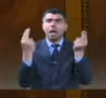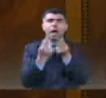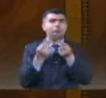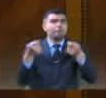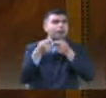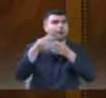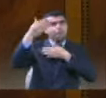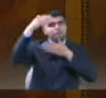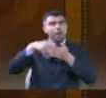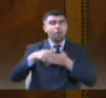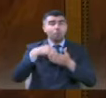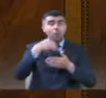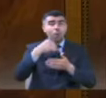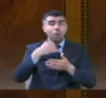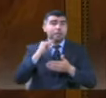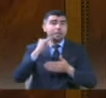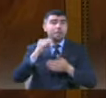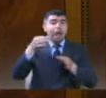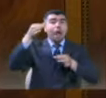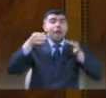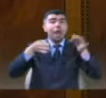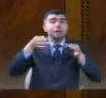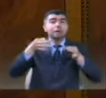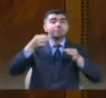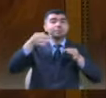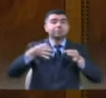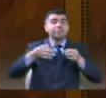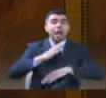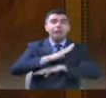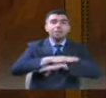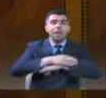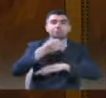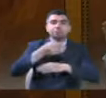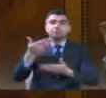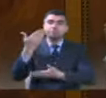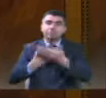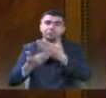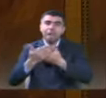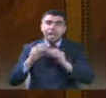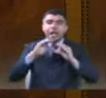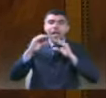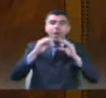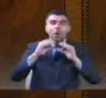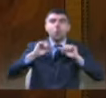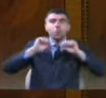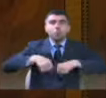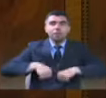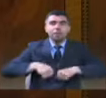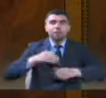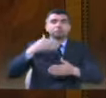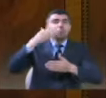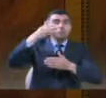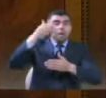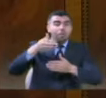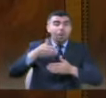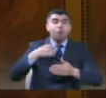منصفين لنقول أن العديد من النقط التي أدرجت في الملفات المطلبية ديال النقابات لسنوات وجدت لها الحل مع هذه